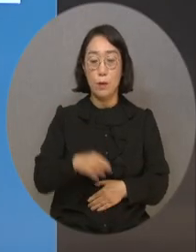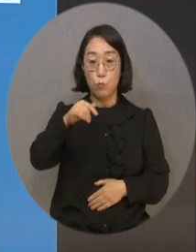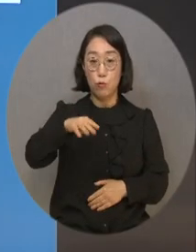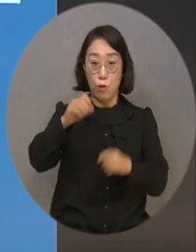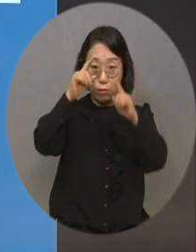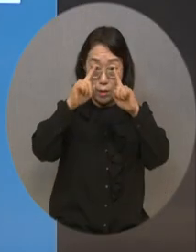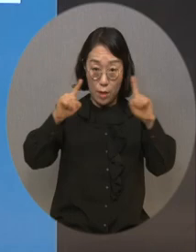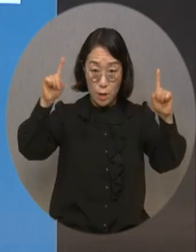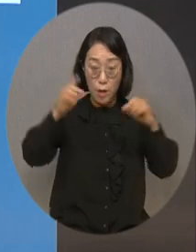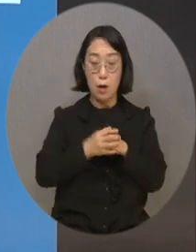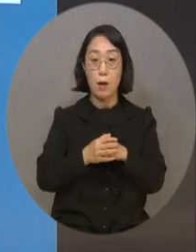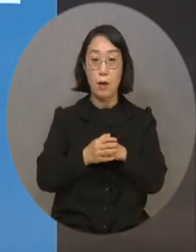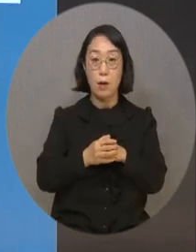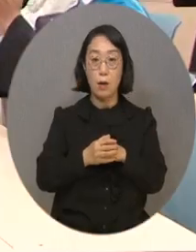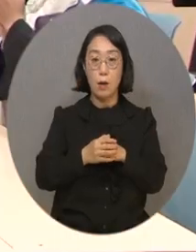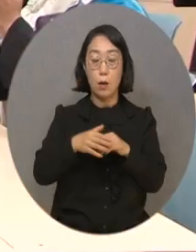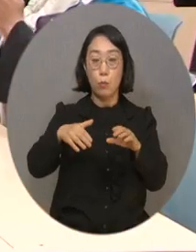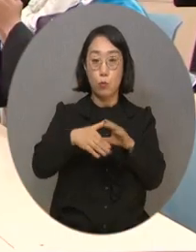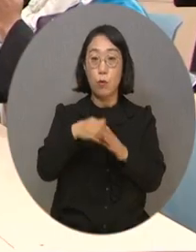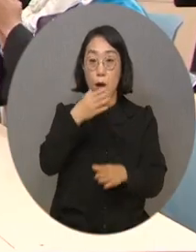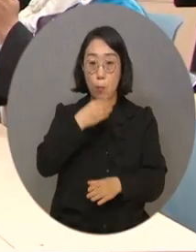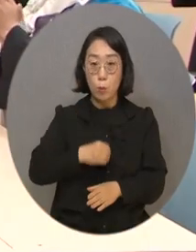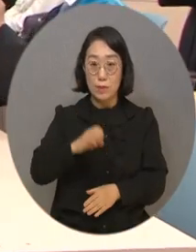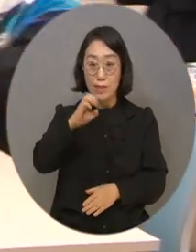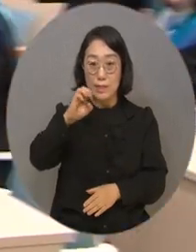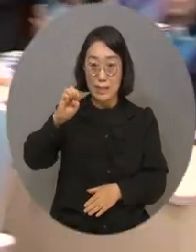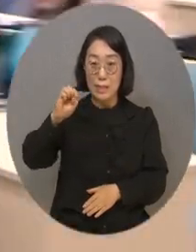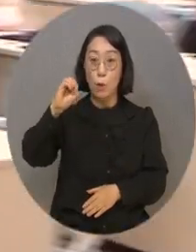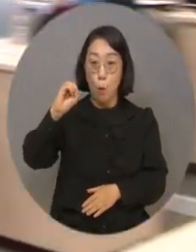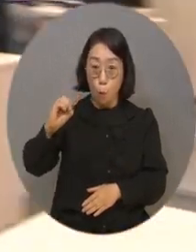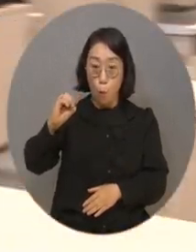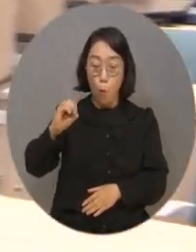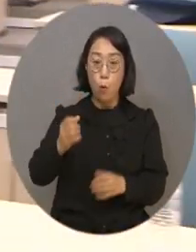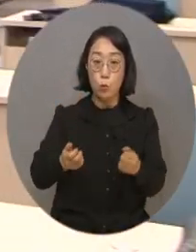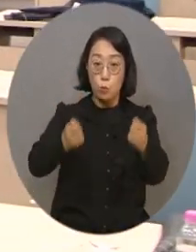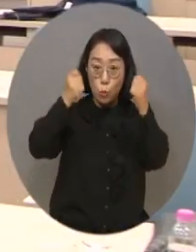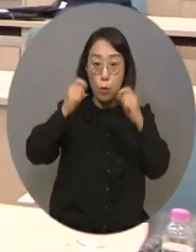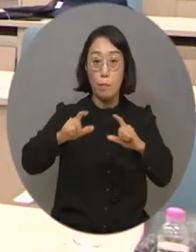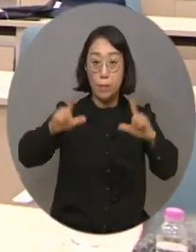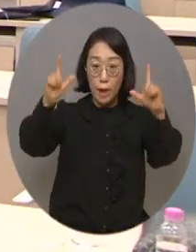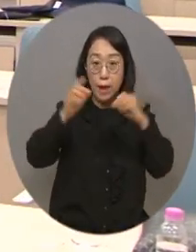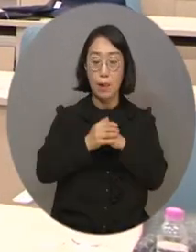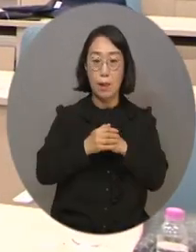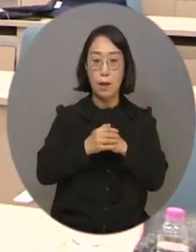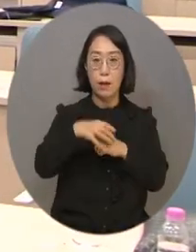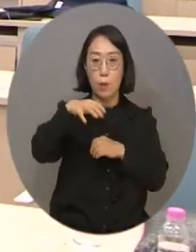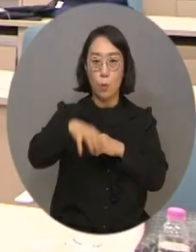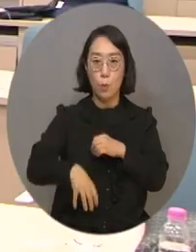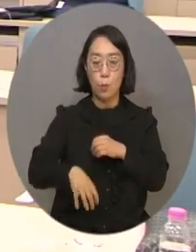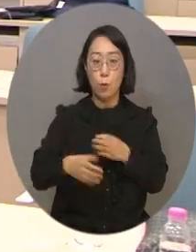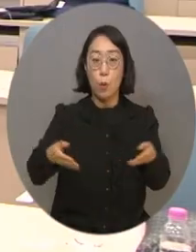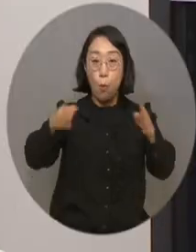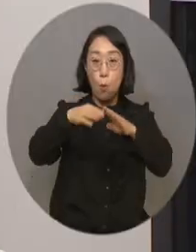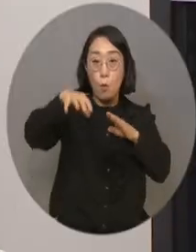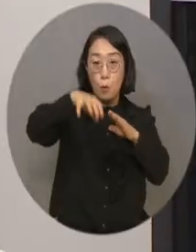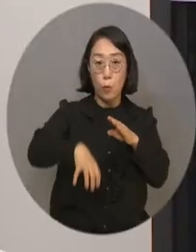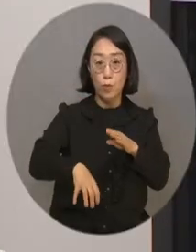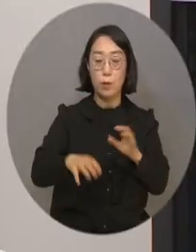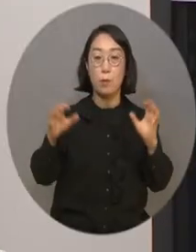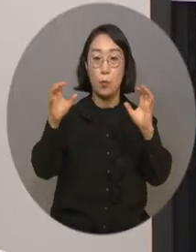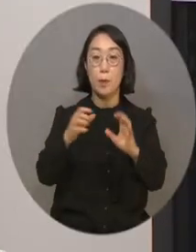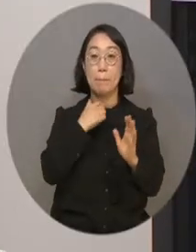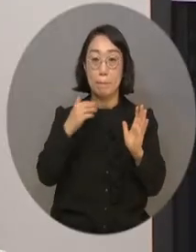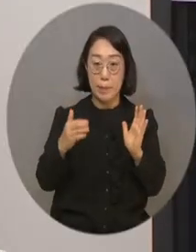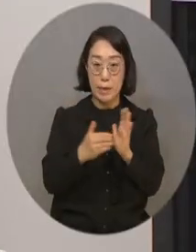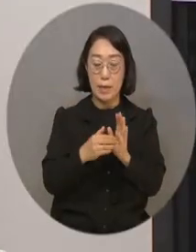국립부경대학교 문화복지 CEO 과정 제14기 수료식이 지난 25일 부경대학교 미래관 CEO홀에서